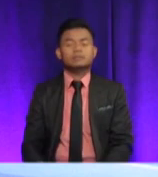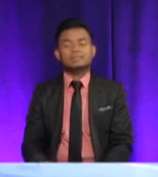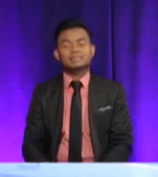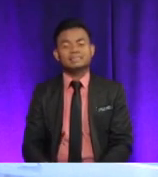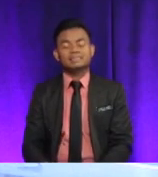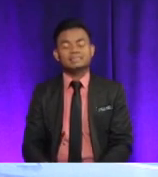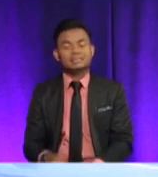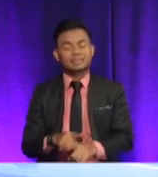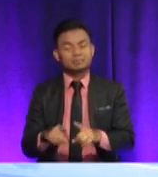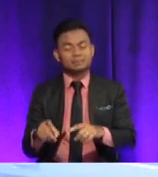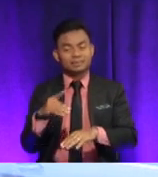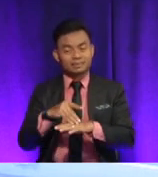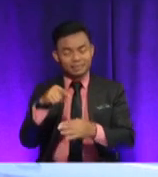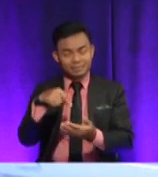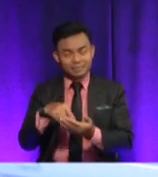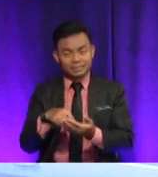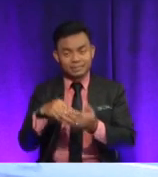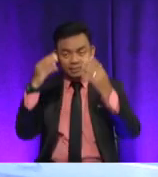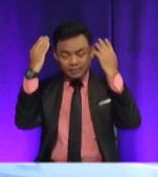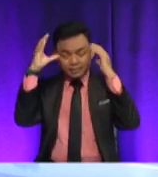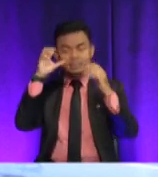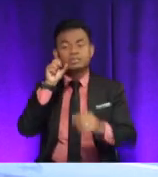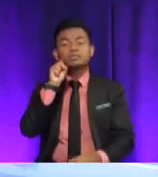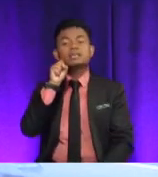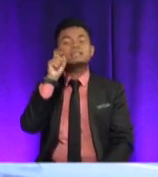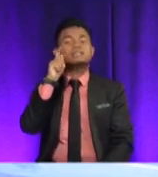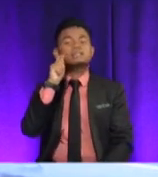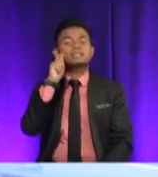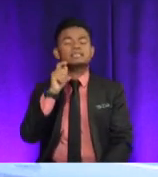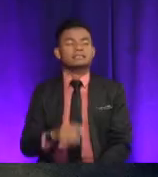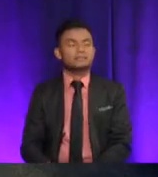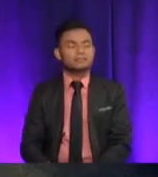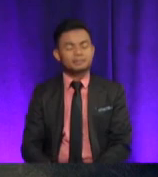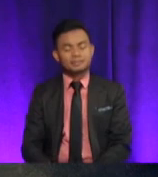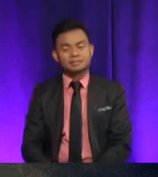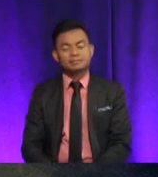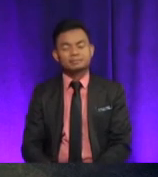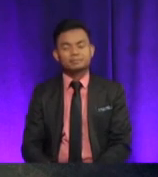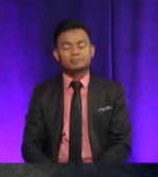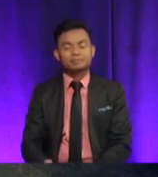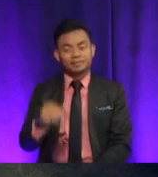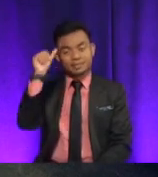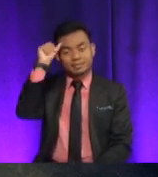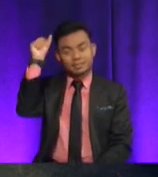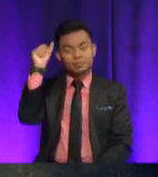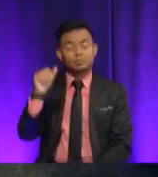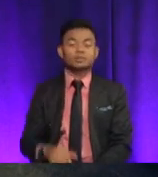beliau dikenali sebagai cewek gusion Suryati Hasanah Assalamualaikum warahmatullahi wabarakatuh